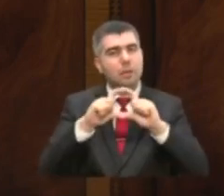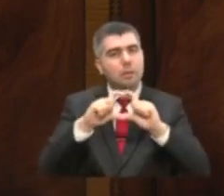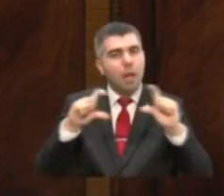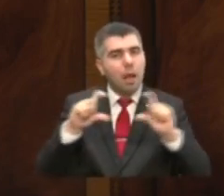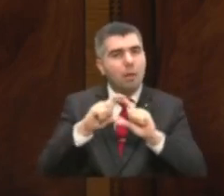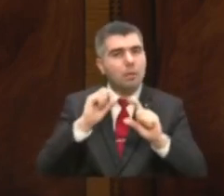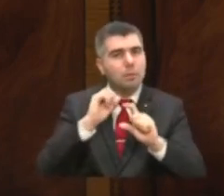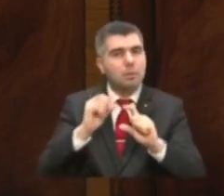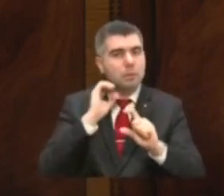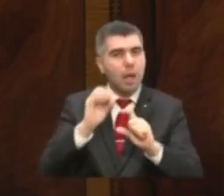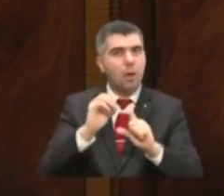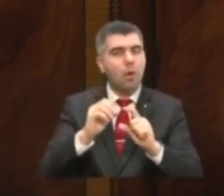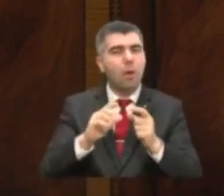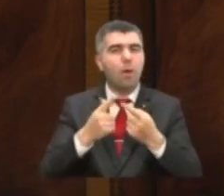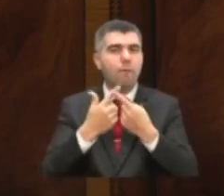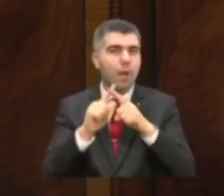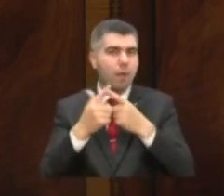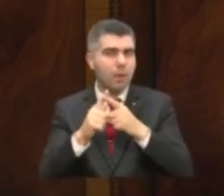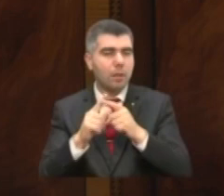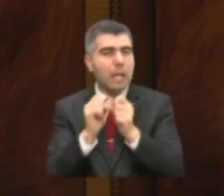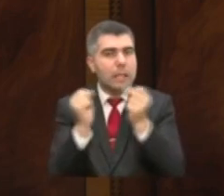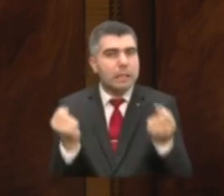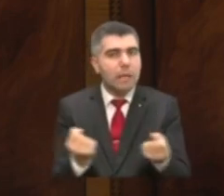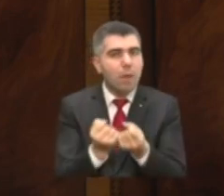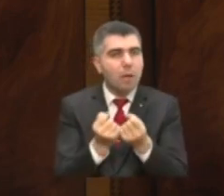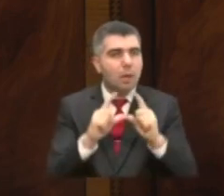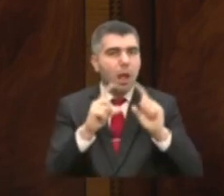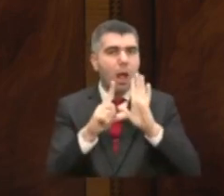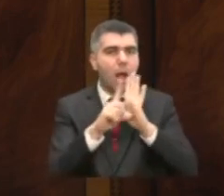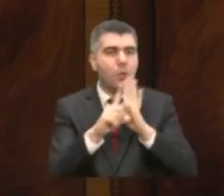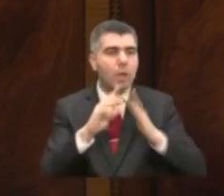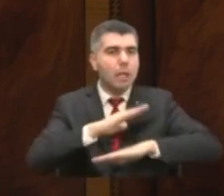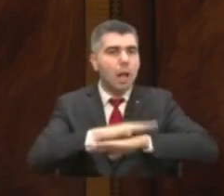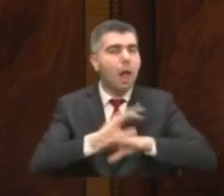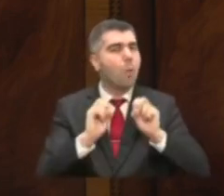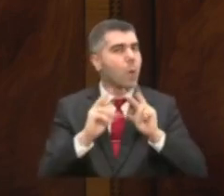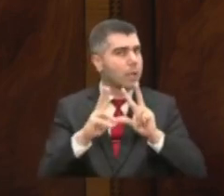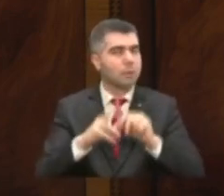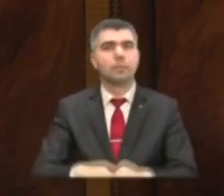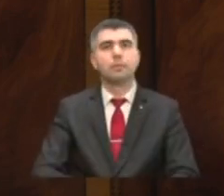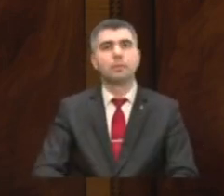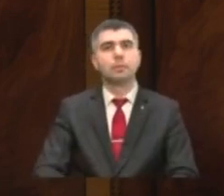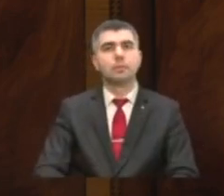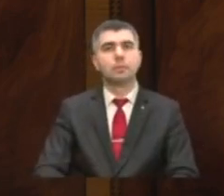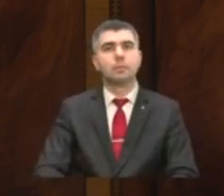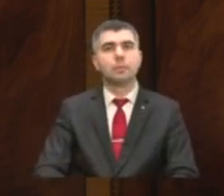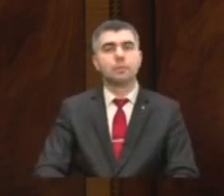متلازمتان، وأنه لا تنمية إلا بديمقراطية وبتطور ديمقراطي. لكن